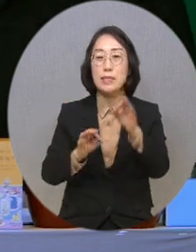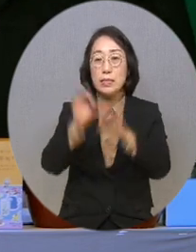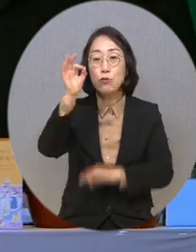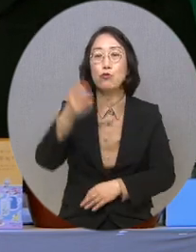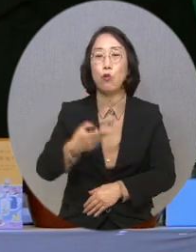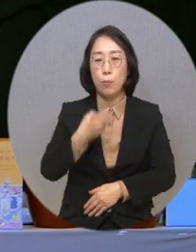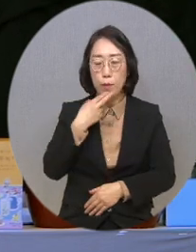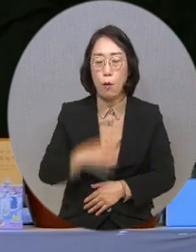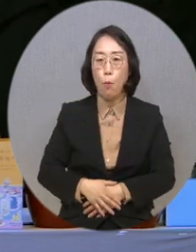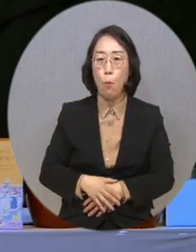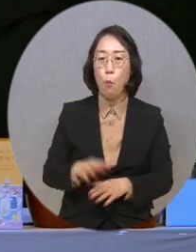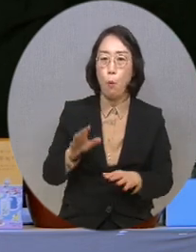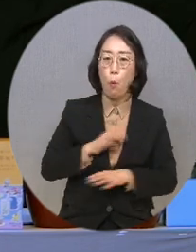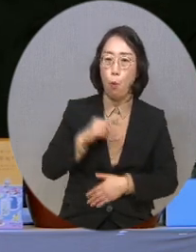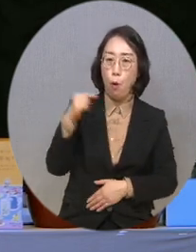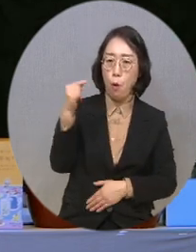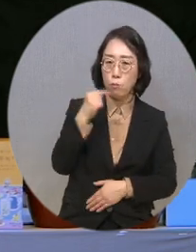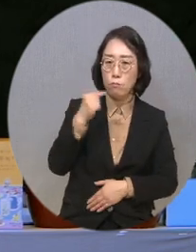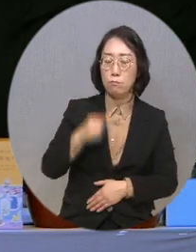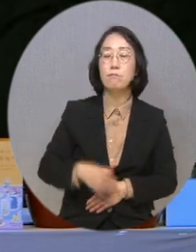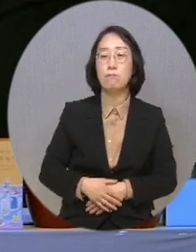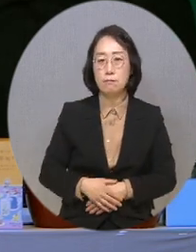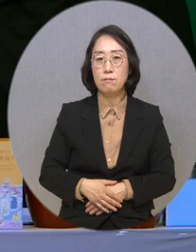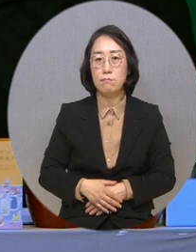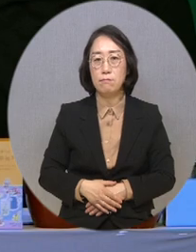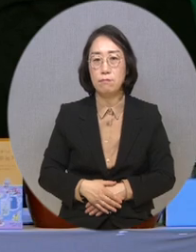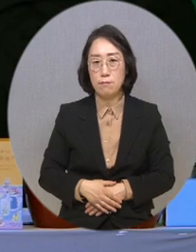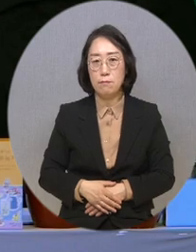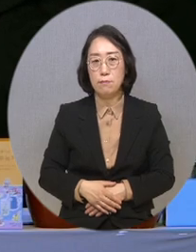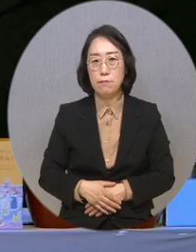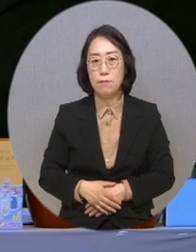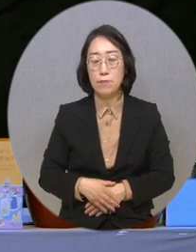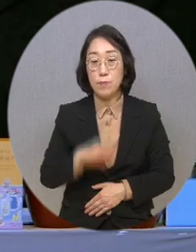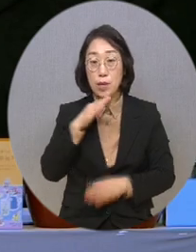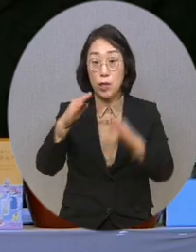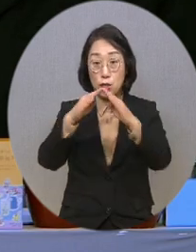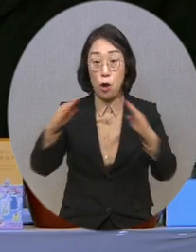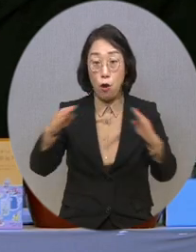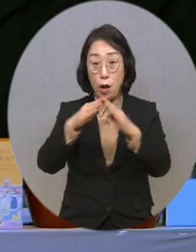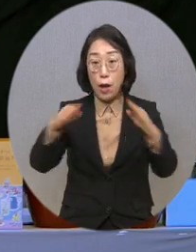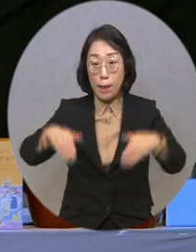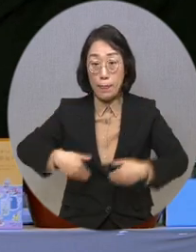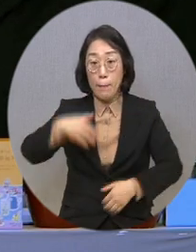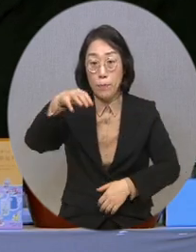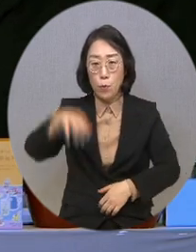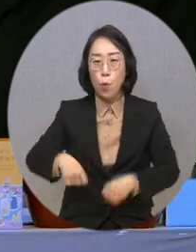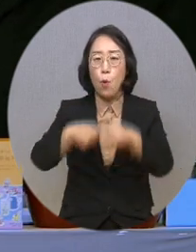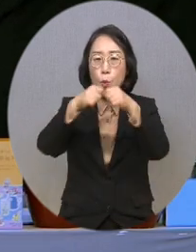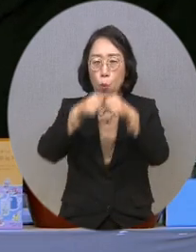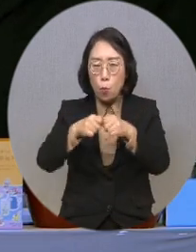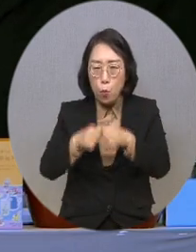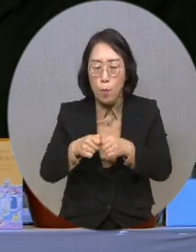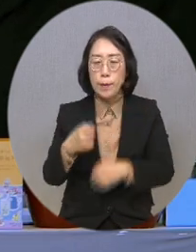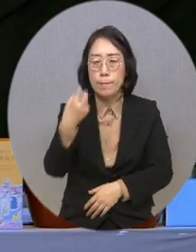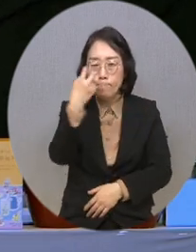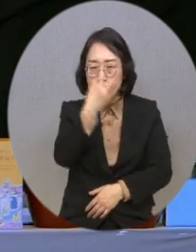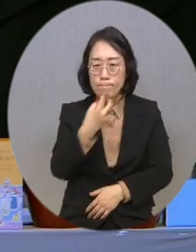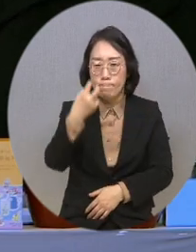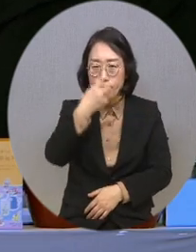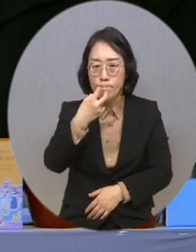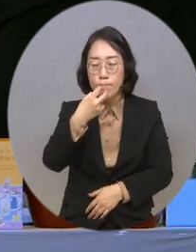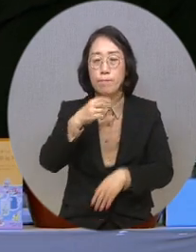야, 무섭네. 그만큼 네. 아주 전라남도에서 꼼꼼하게 심사를 하고